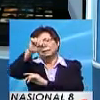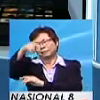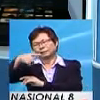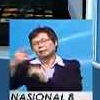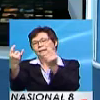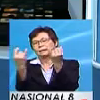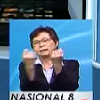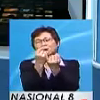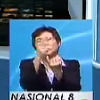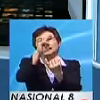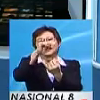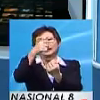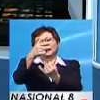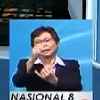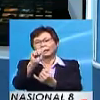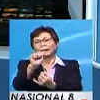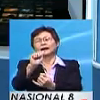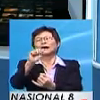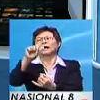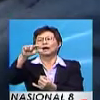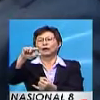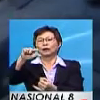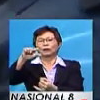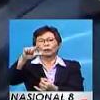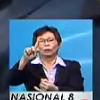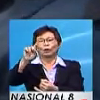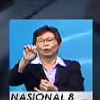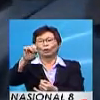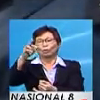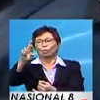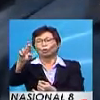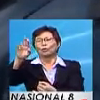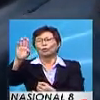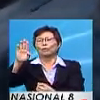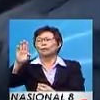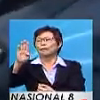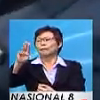nga korming masalah